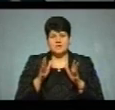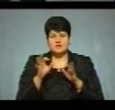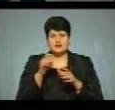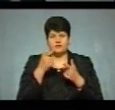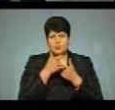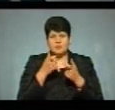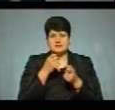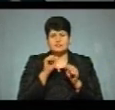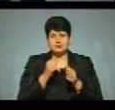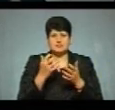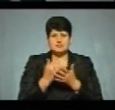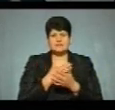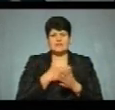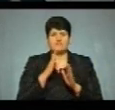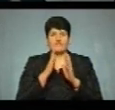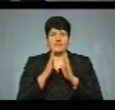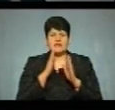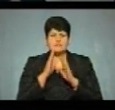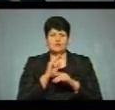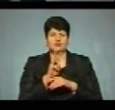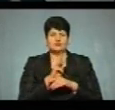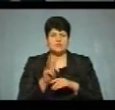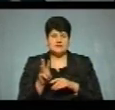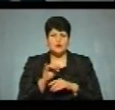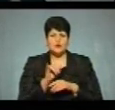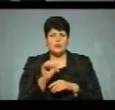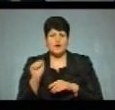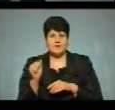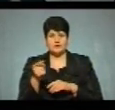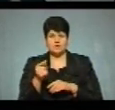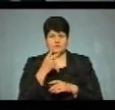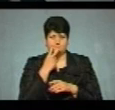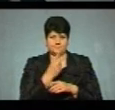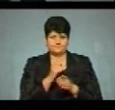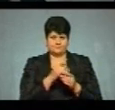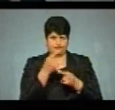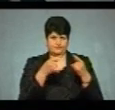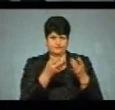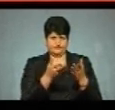це ви зможете знайти на нашій Facebook-сторінці UA Тернопіль. Посилання зараз бачите на своїх екранах.